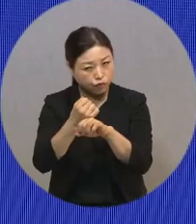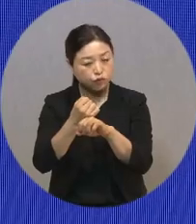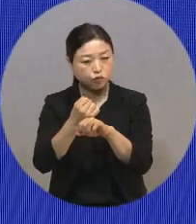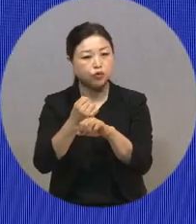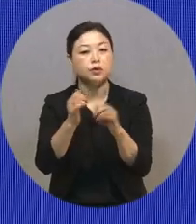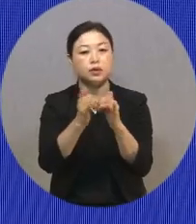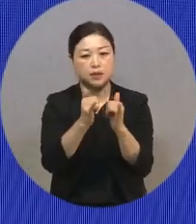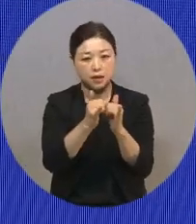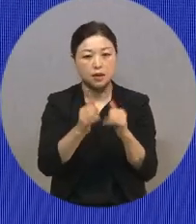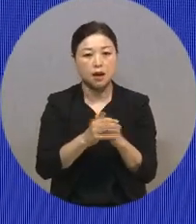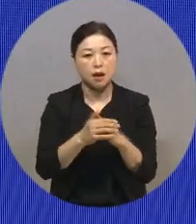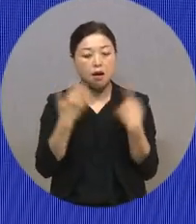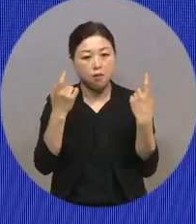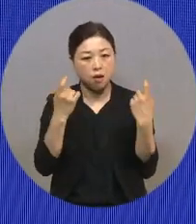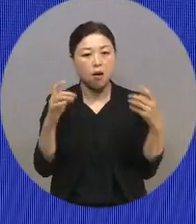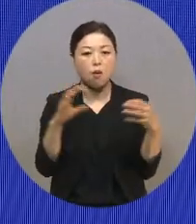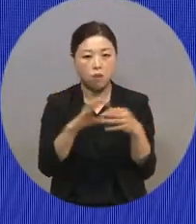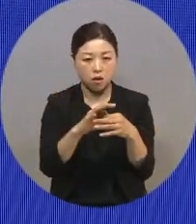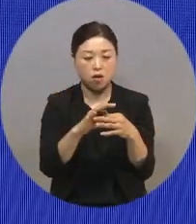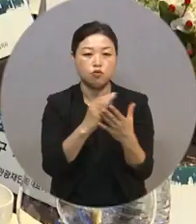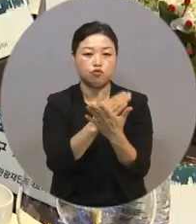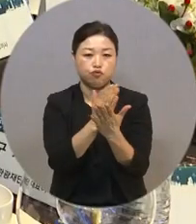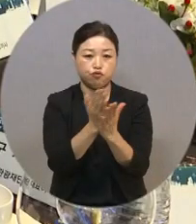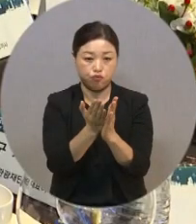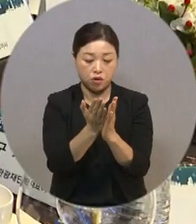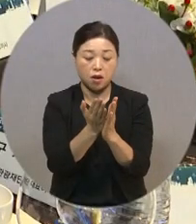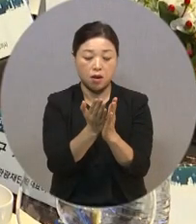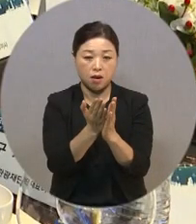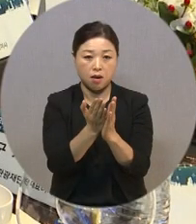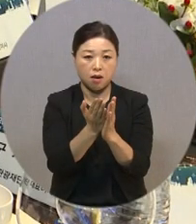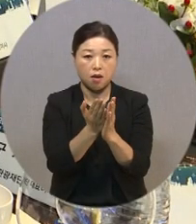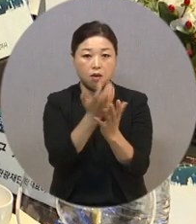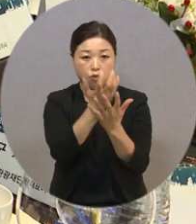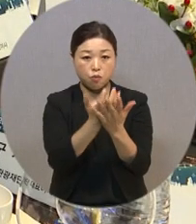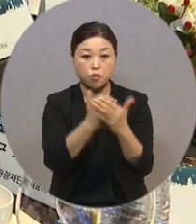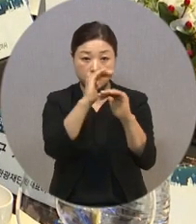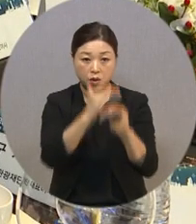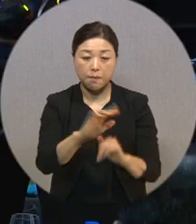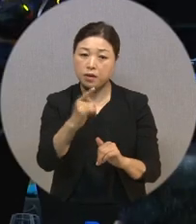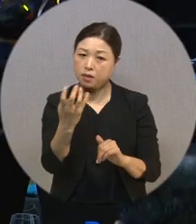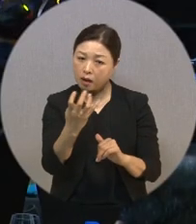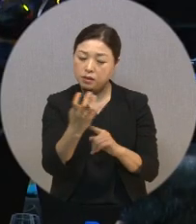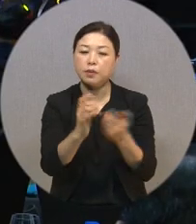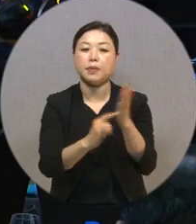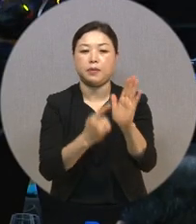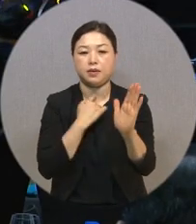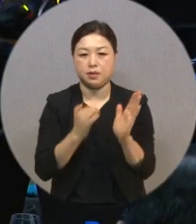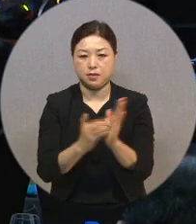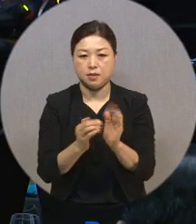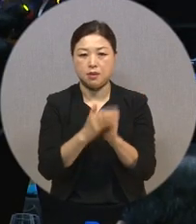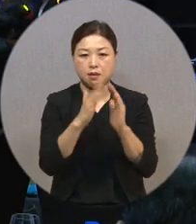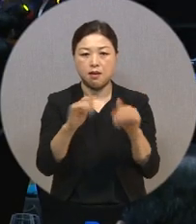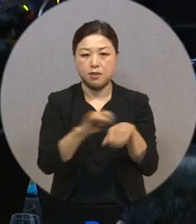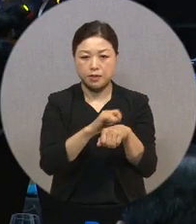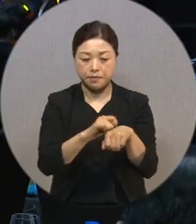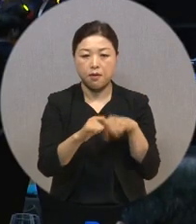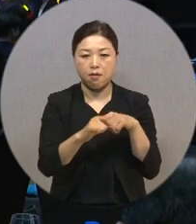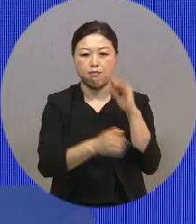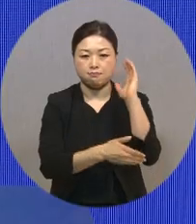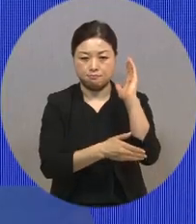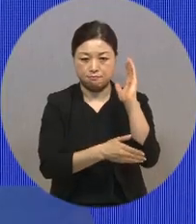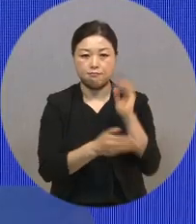분야 주요 이슈와 관련된 140여 편의 학술 연구 논문을 발표했습니다. 전남도 특별